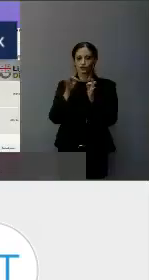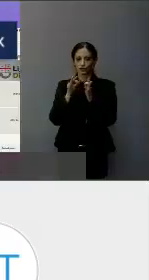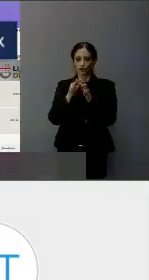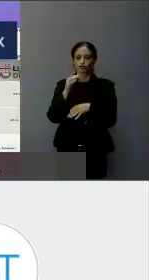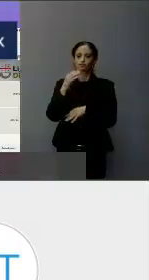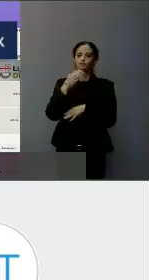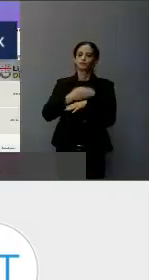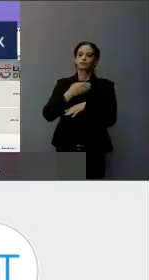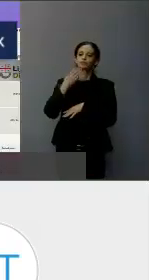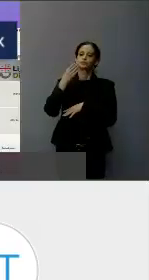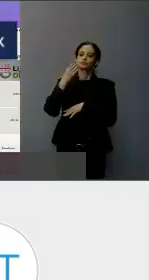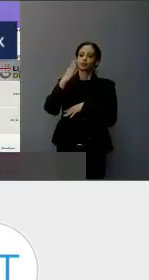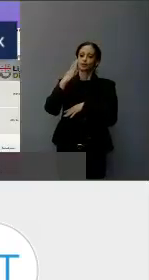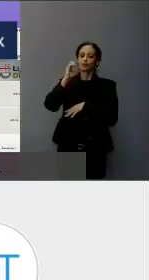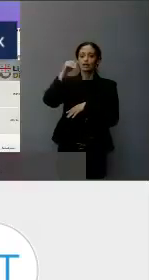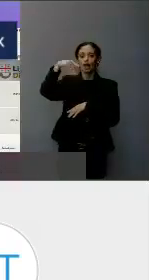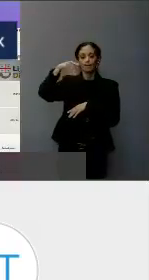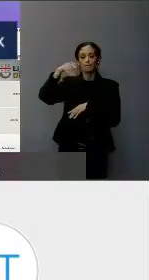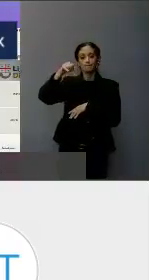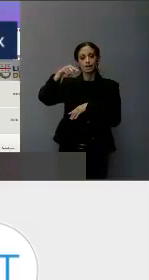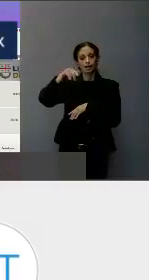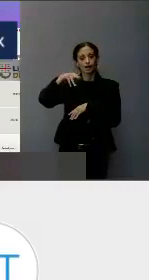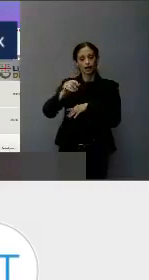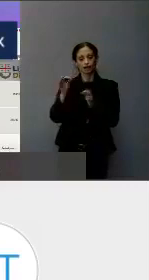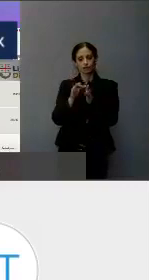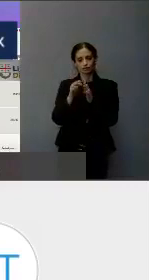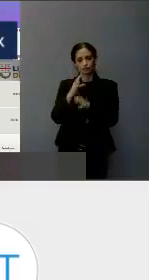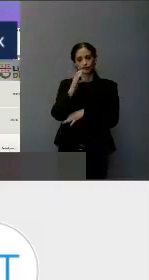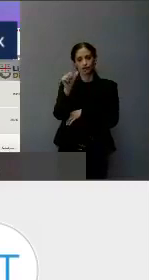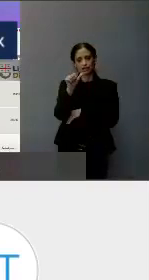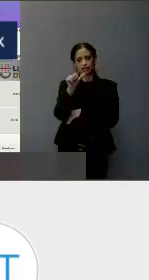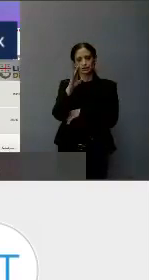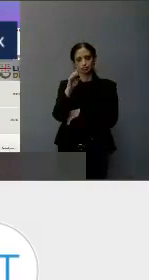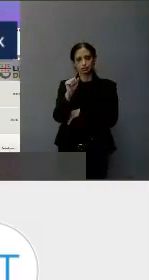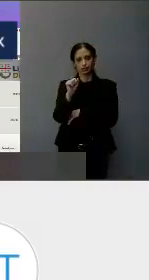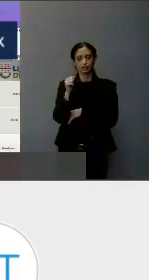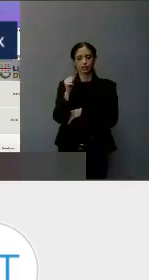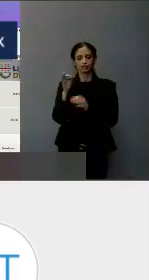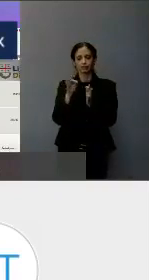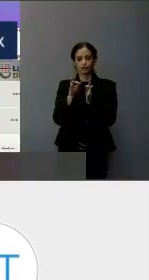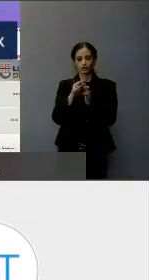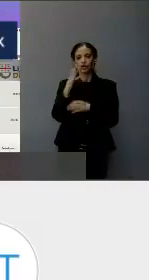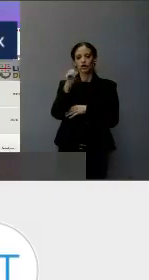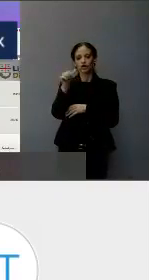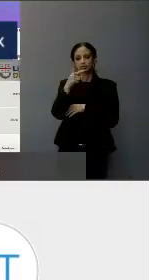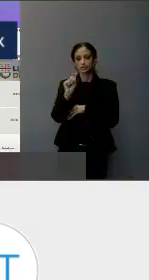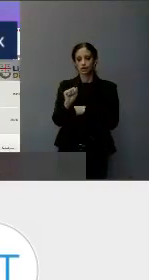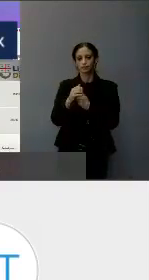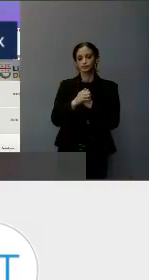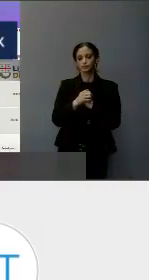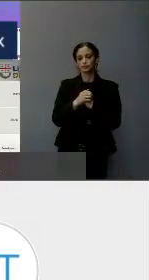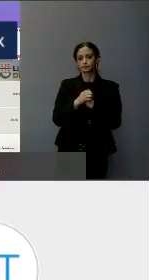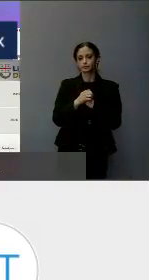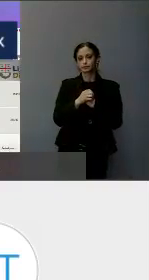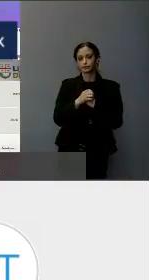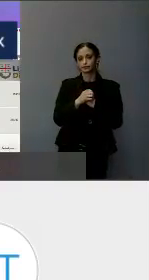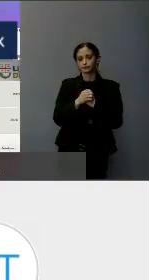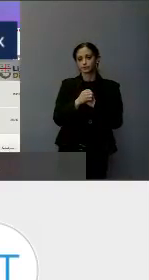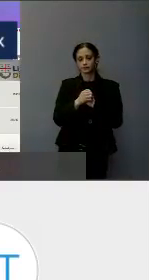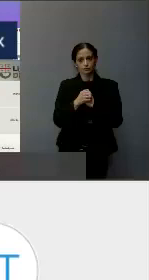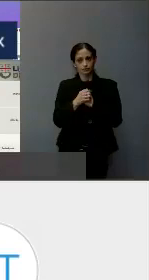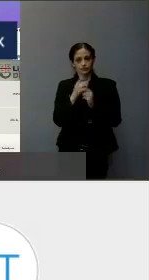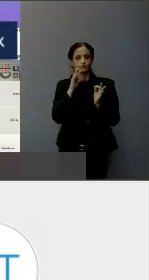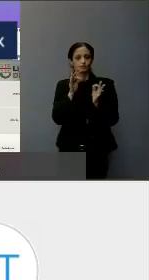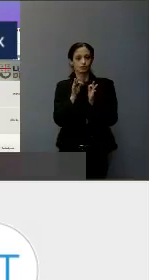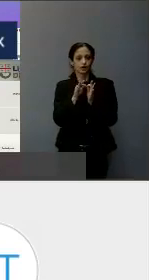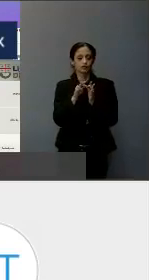consigliere favorevole consigliere cassiba amorevole consigliere costa favorevole